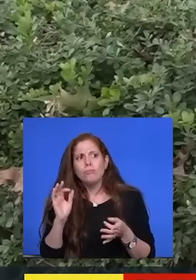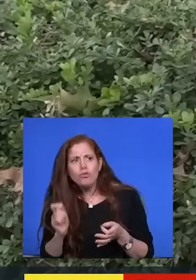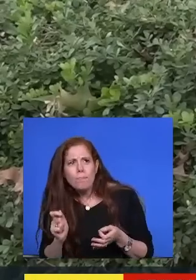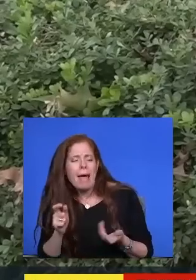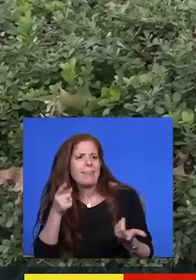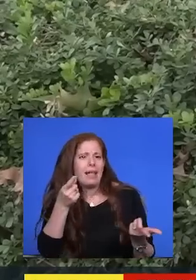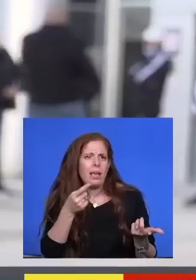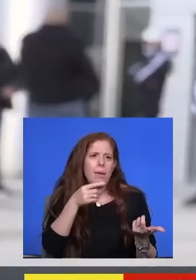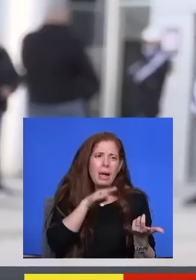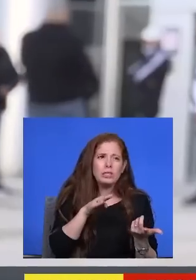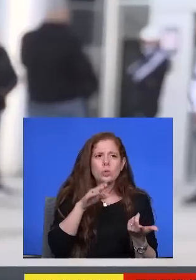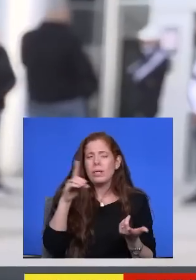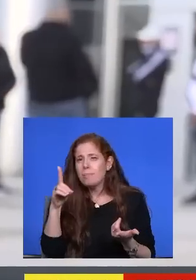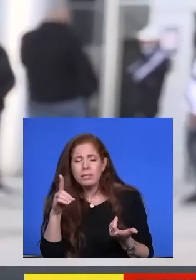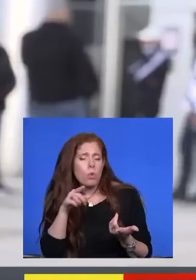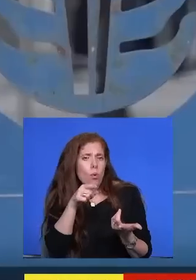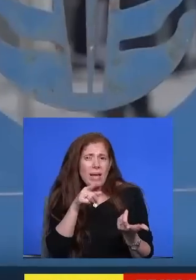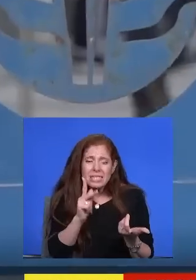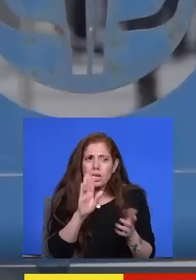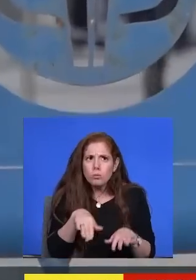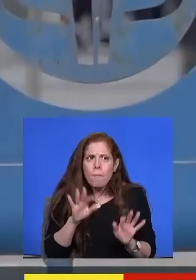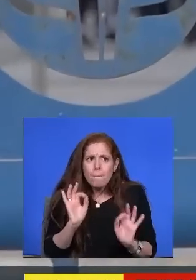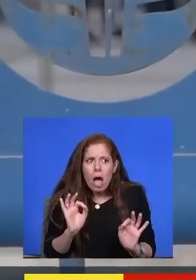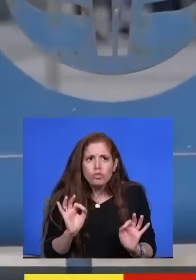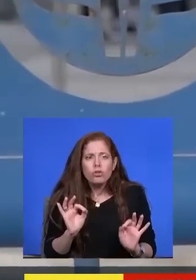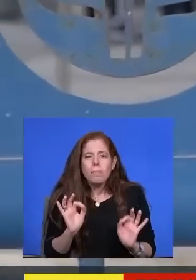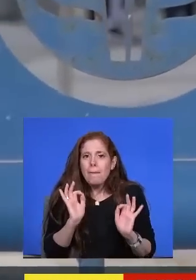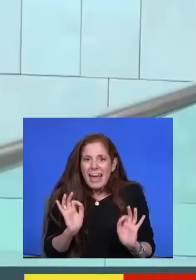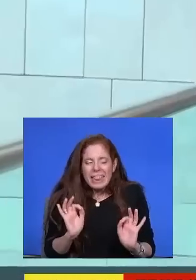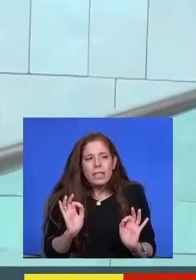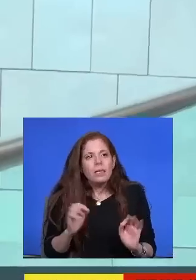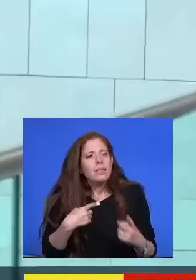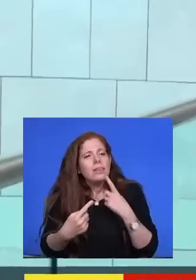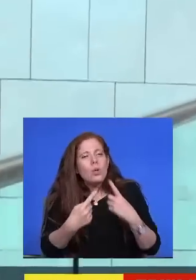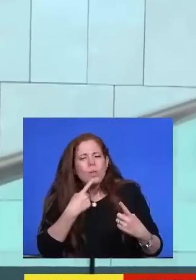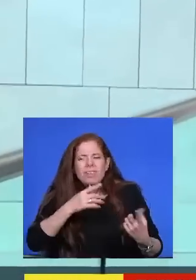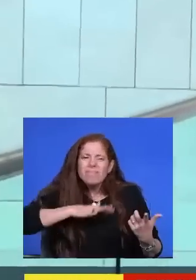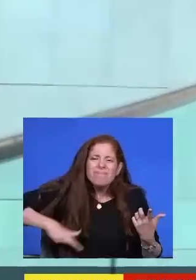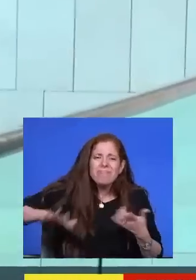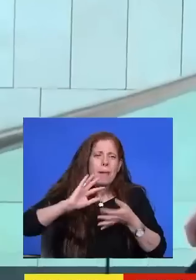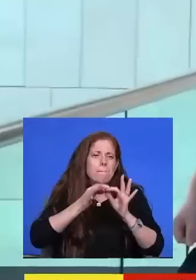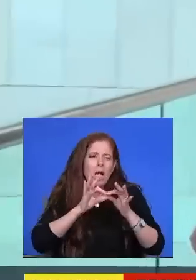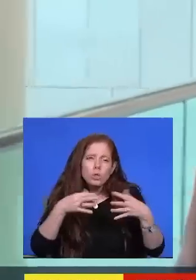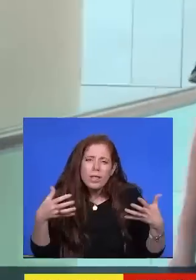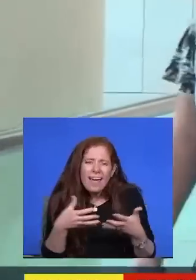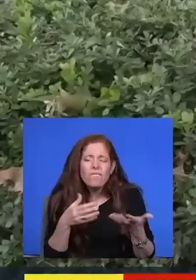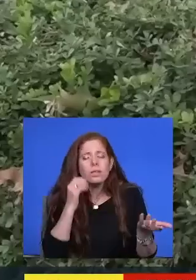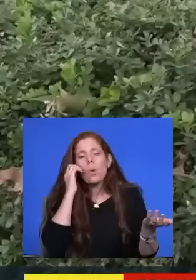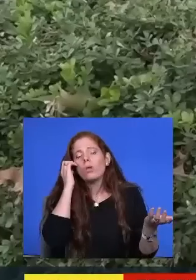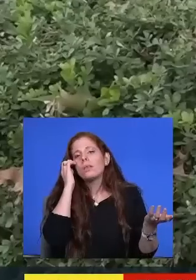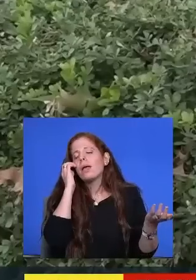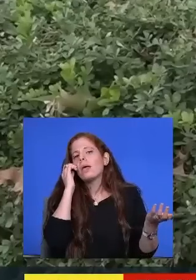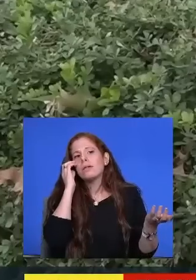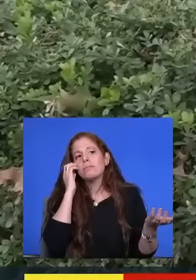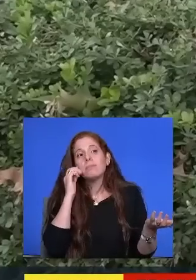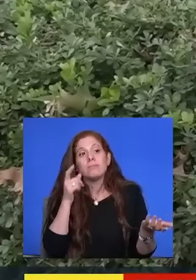אייכמן או קסנר. יש פה באמת דיונים רחבים ברשתות החברתיות.